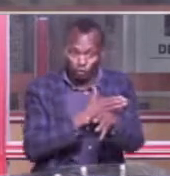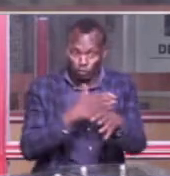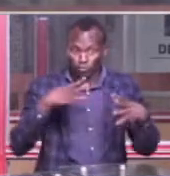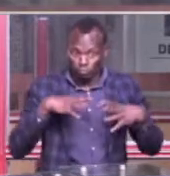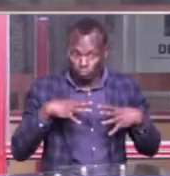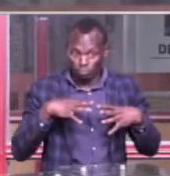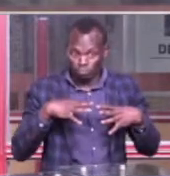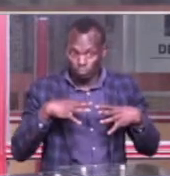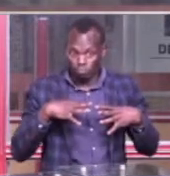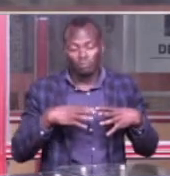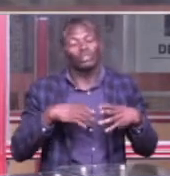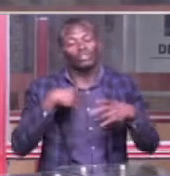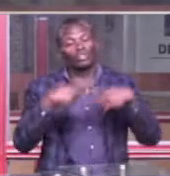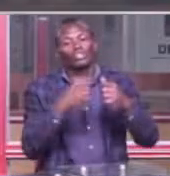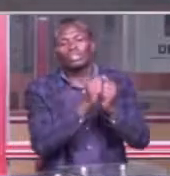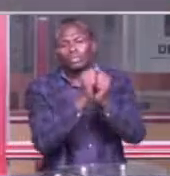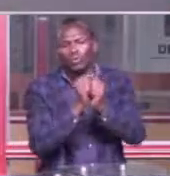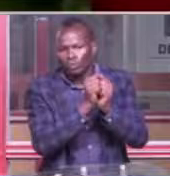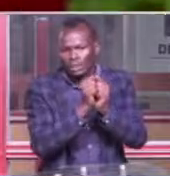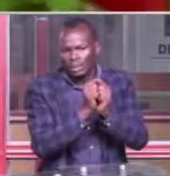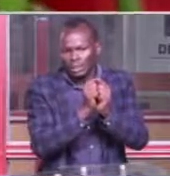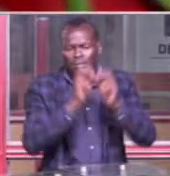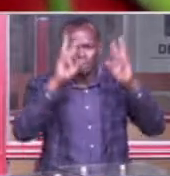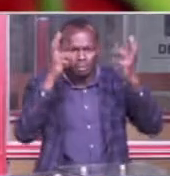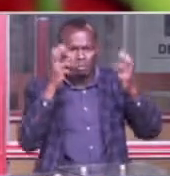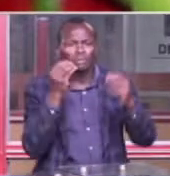emirala egy'ennyama y'akamyu. Manya by'oli.